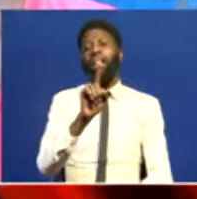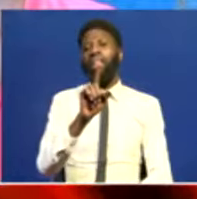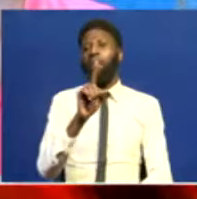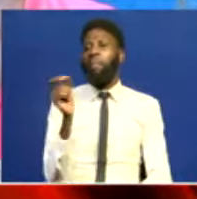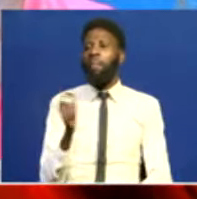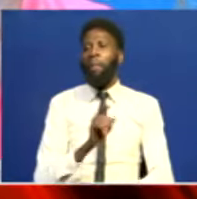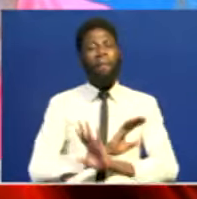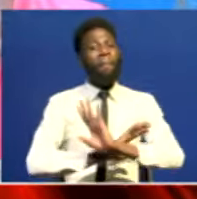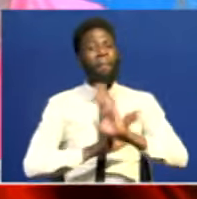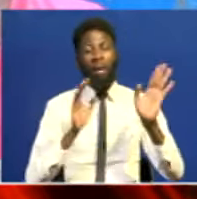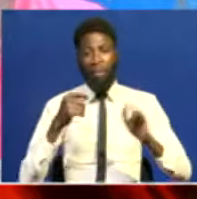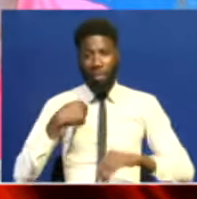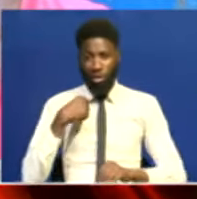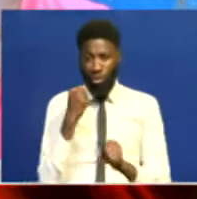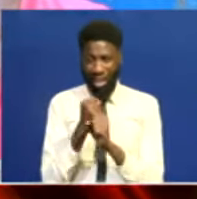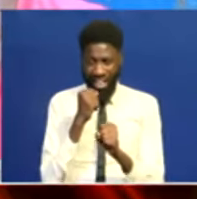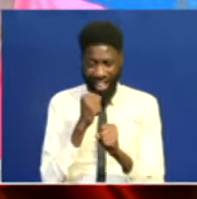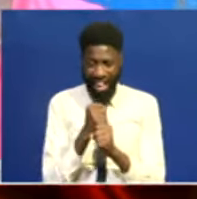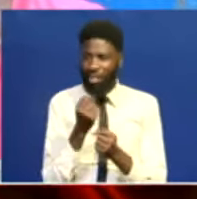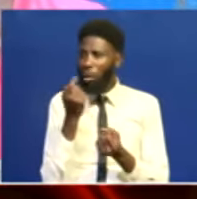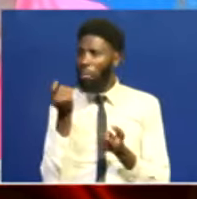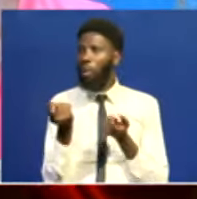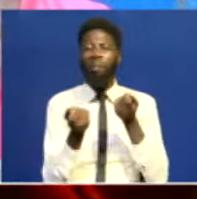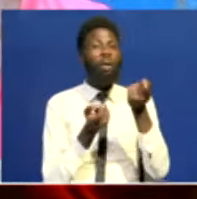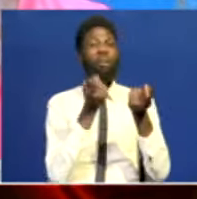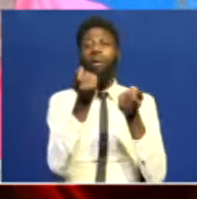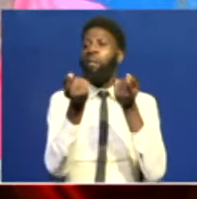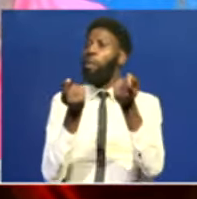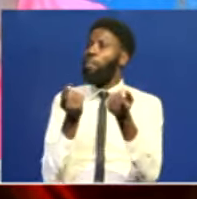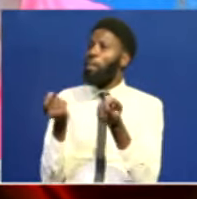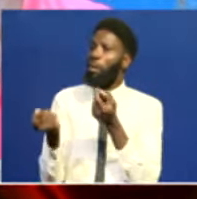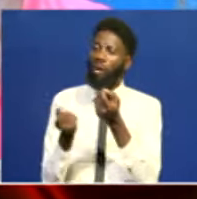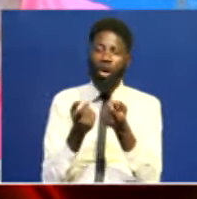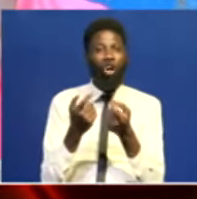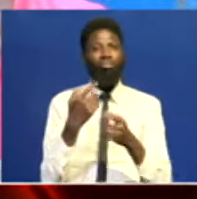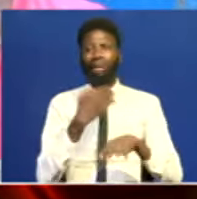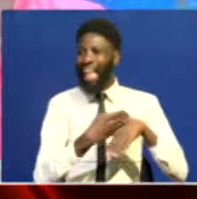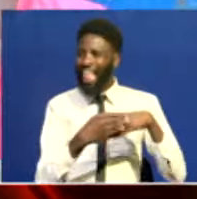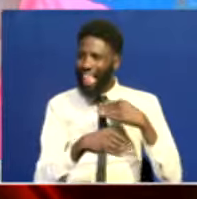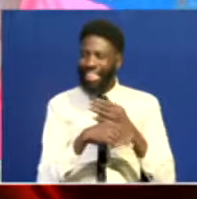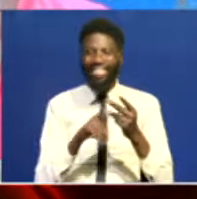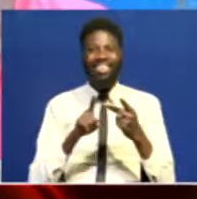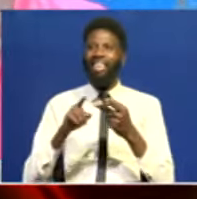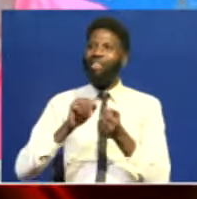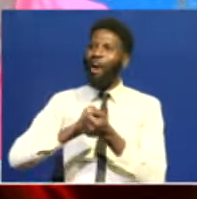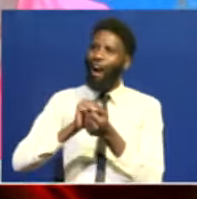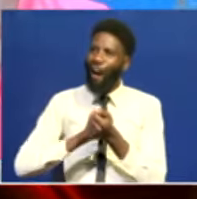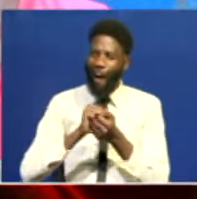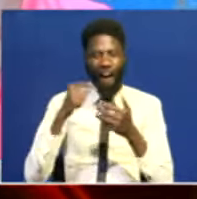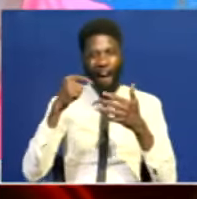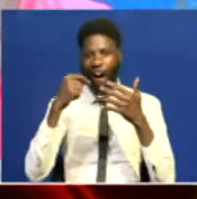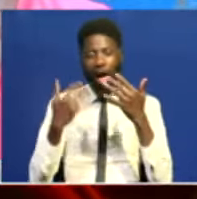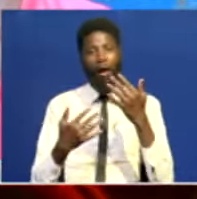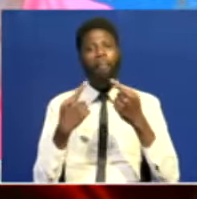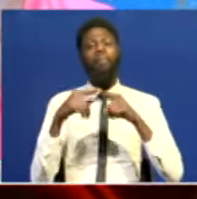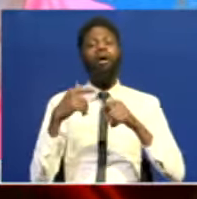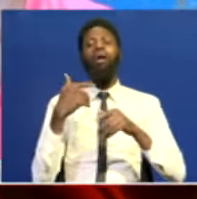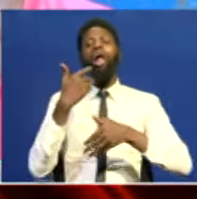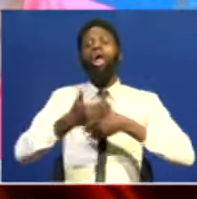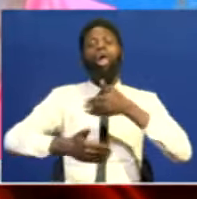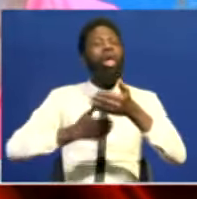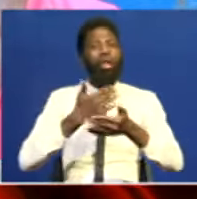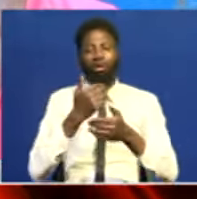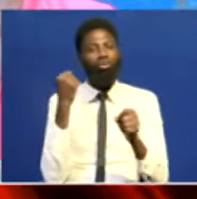Kawa yani mimi kazi yangu ni vibarua mjengo mara kufua mara nini, lakini sasa vibarua sikawa sipatikani